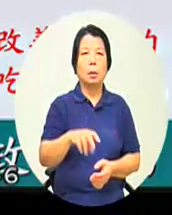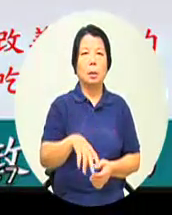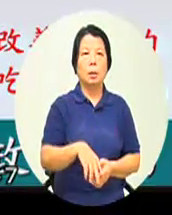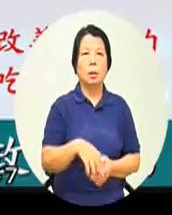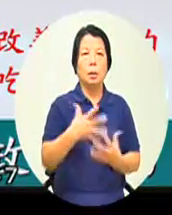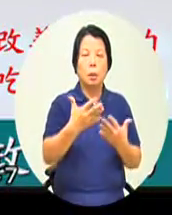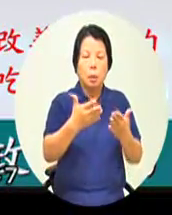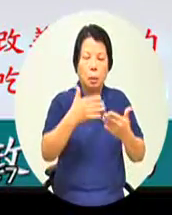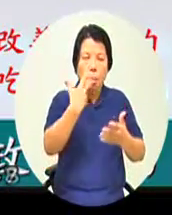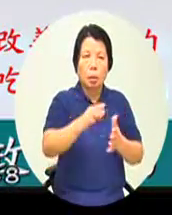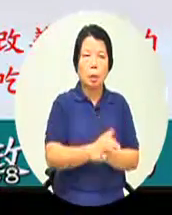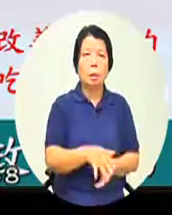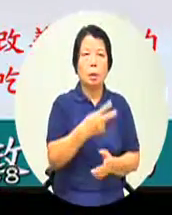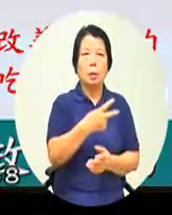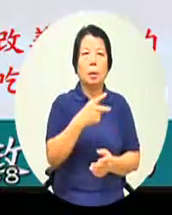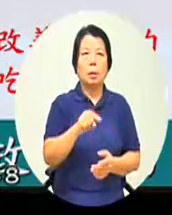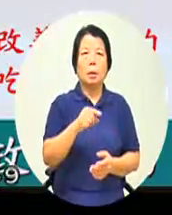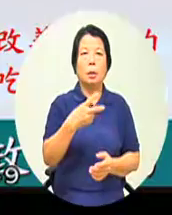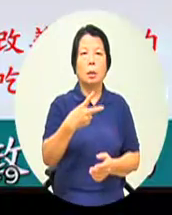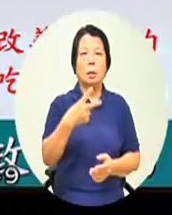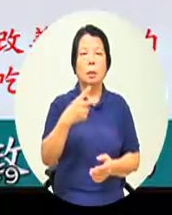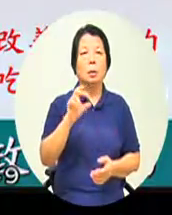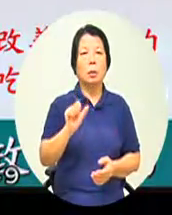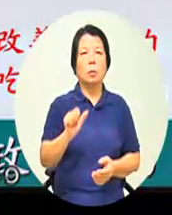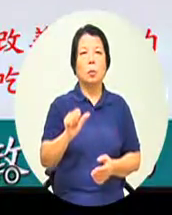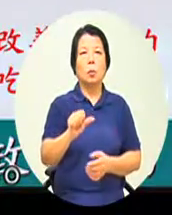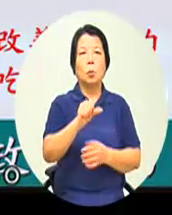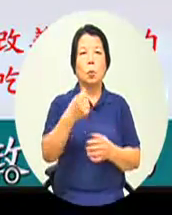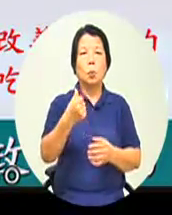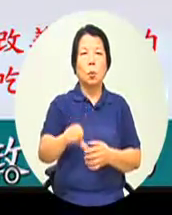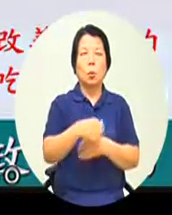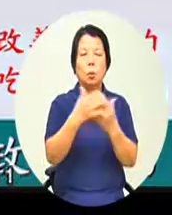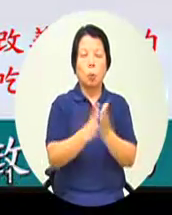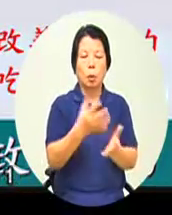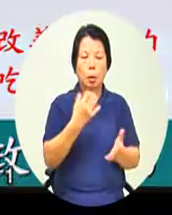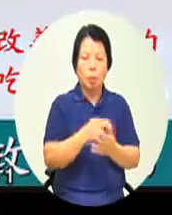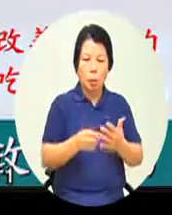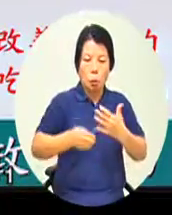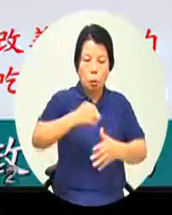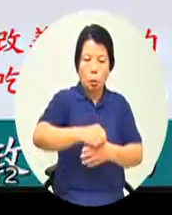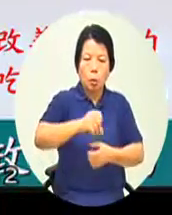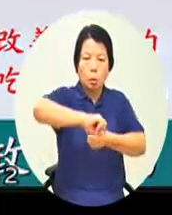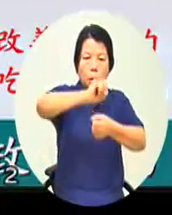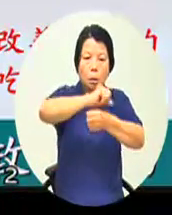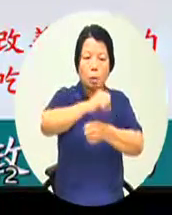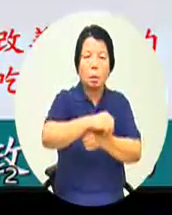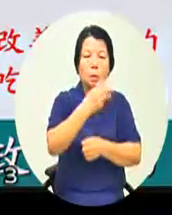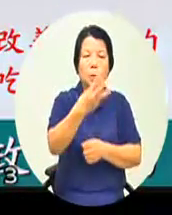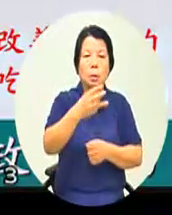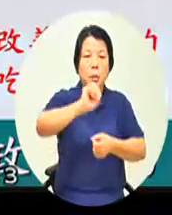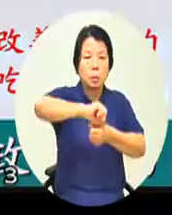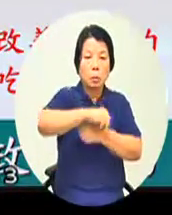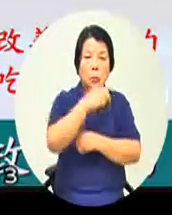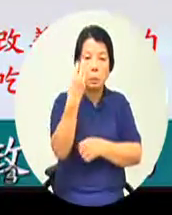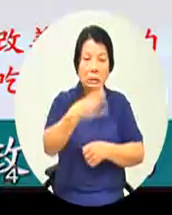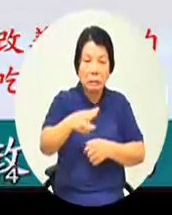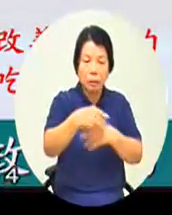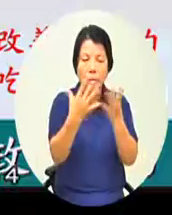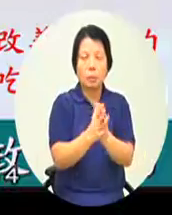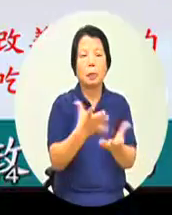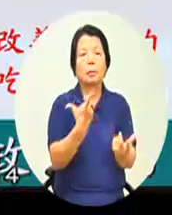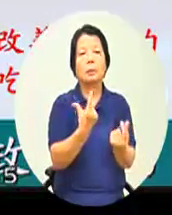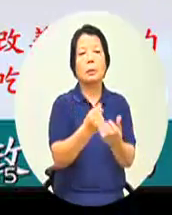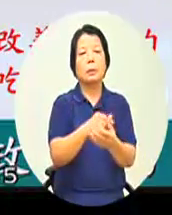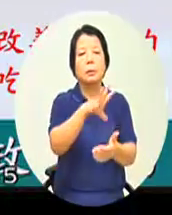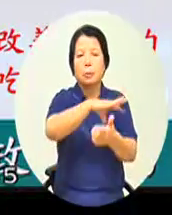7.5角啊，就去让您扣这25%去啊。实在因起的这3元，您就共抽7.5去啊啦，这